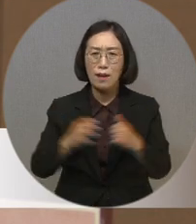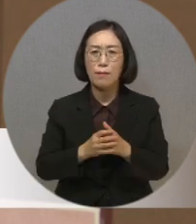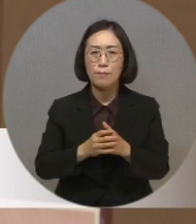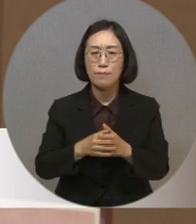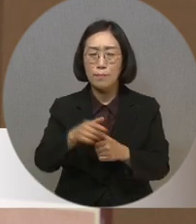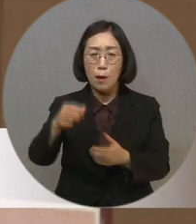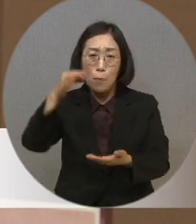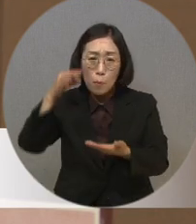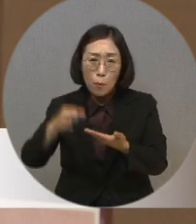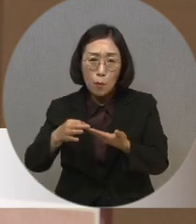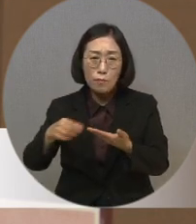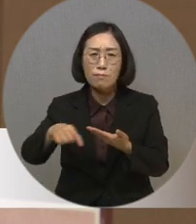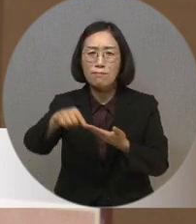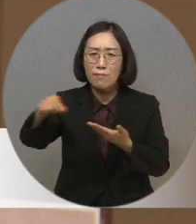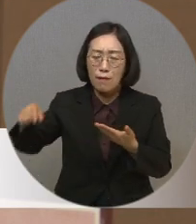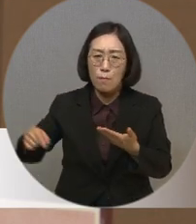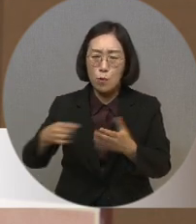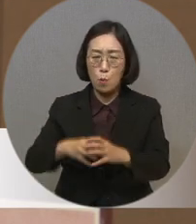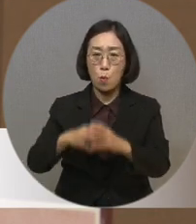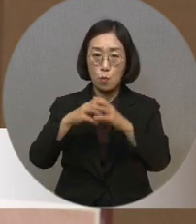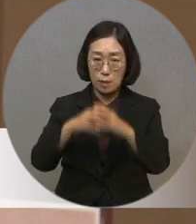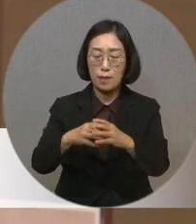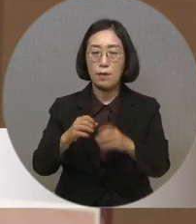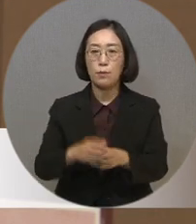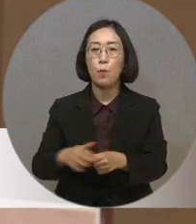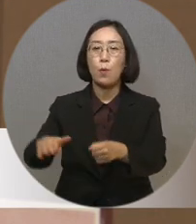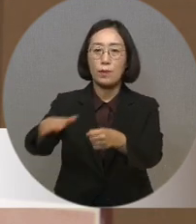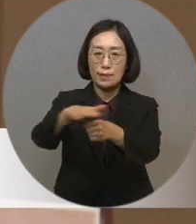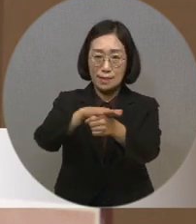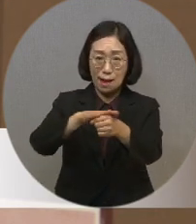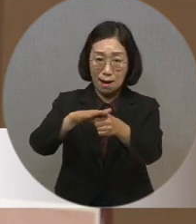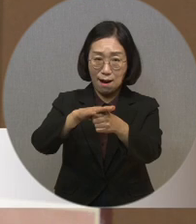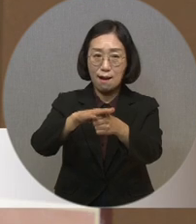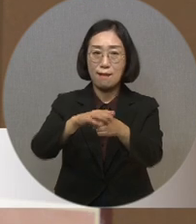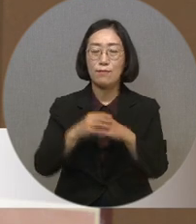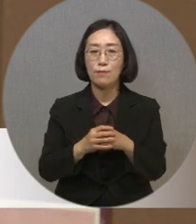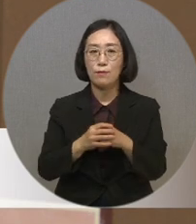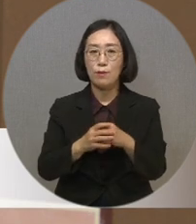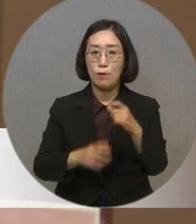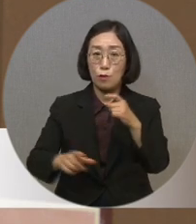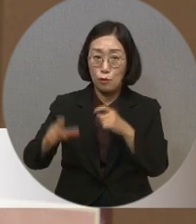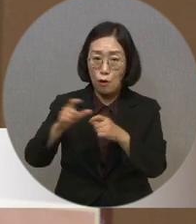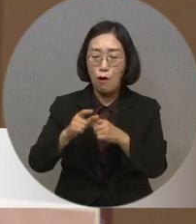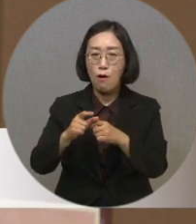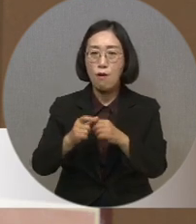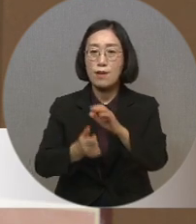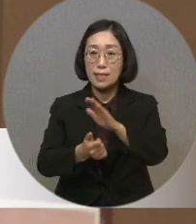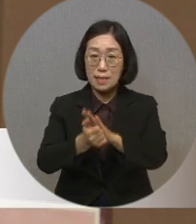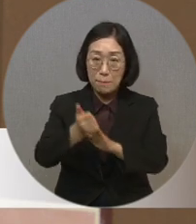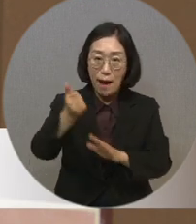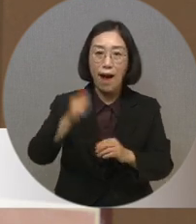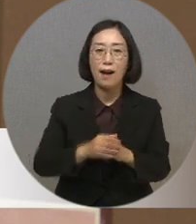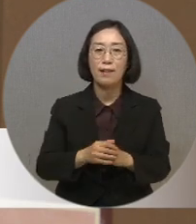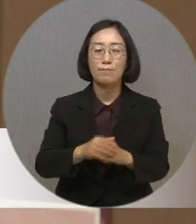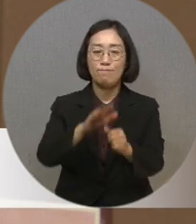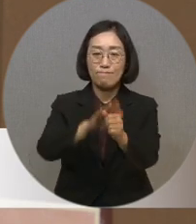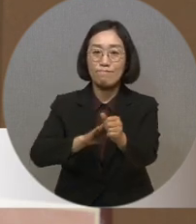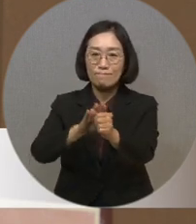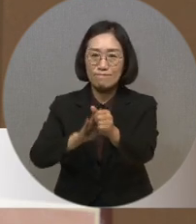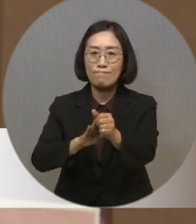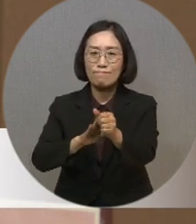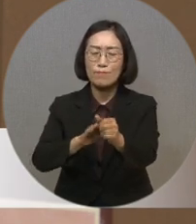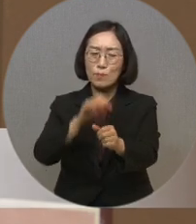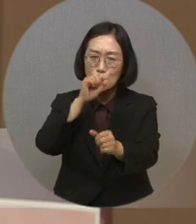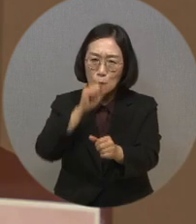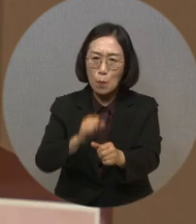사람들에게 늘 용기도 주고 또 살아가는 데 더 나은 희망도 주는 그런